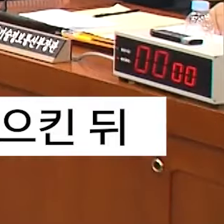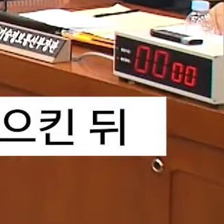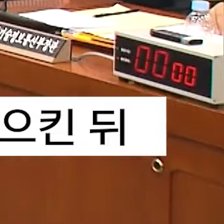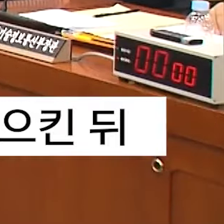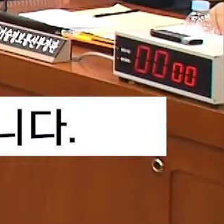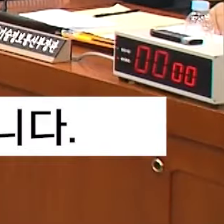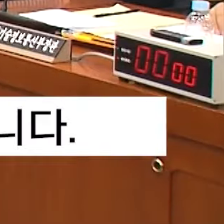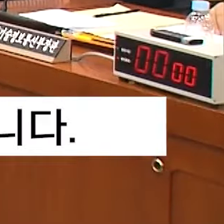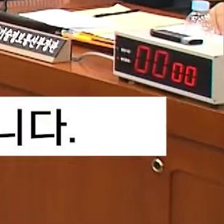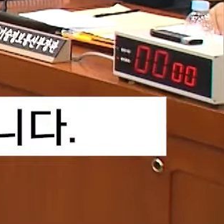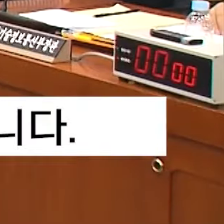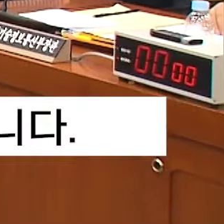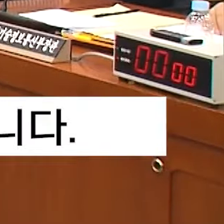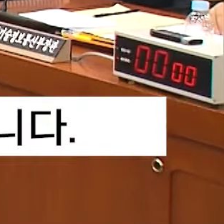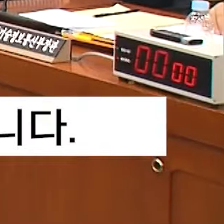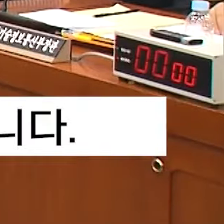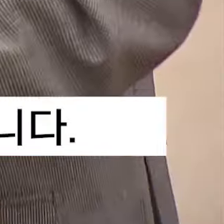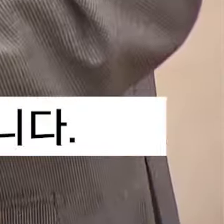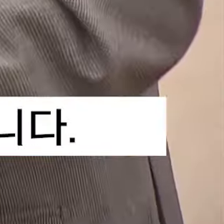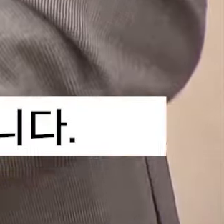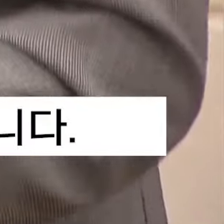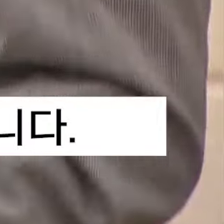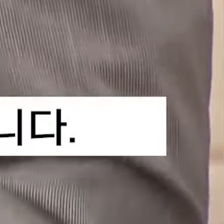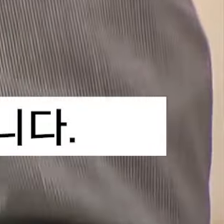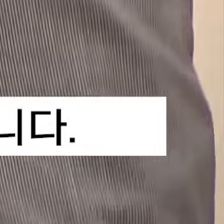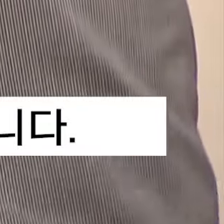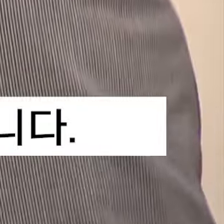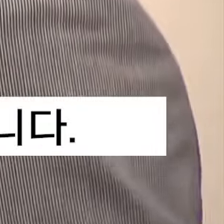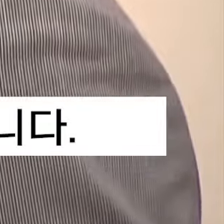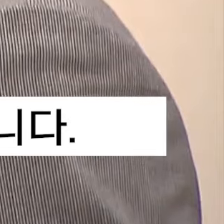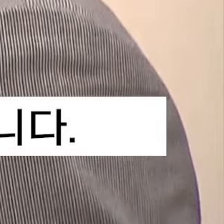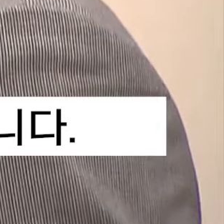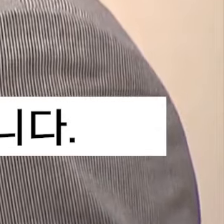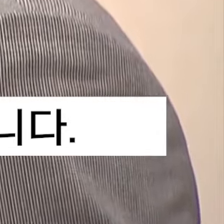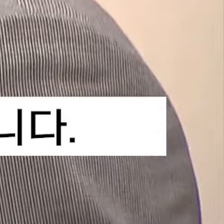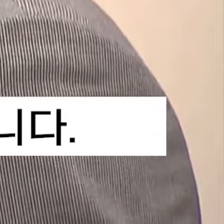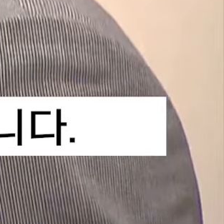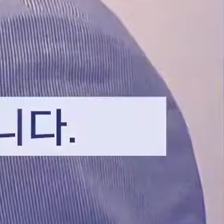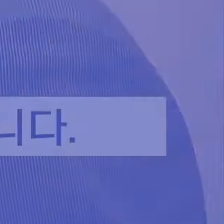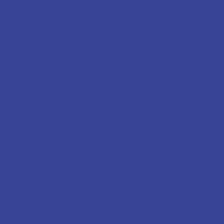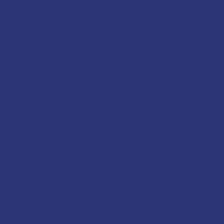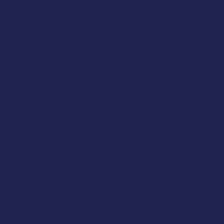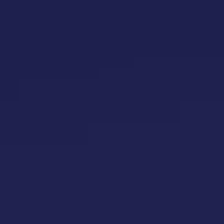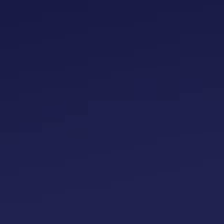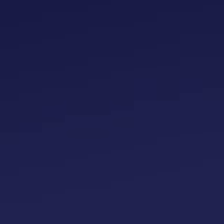논란을 일으킨 뒤 박민 사장이 국회에 나와 사과하고 재발방지를 약속했습니다